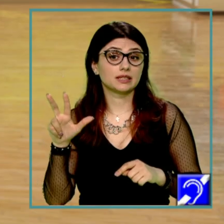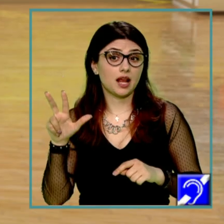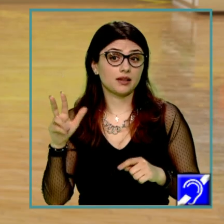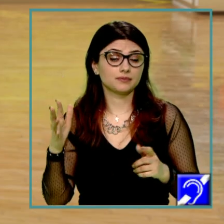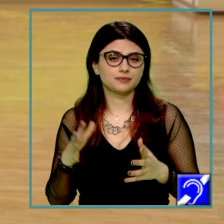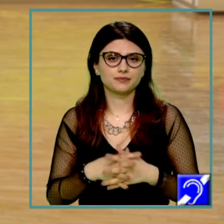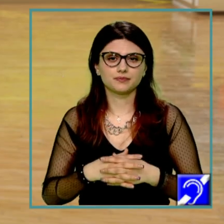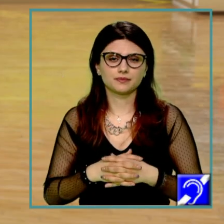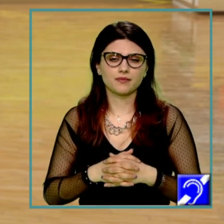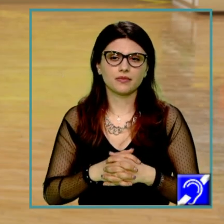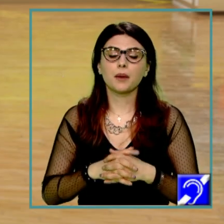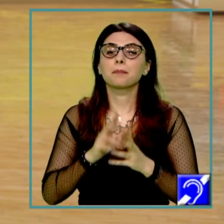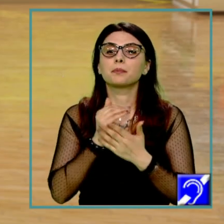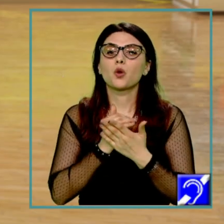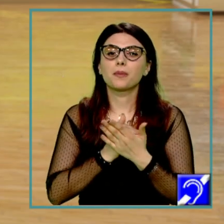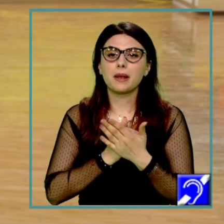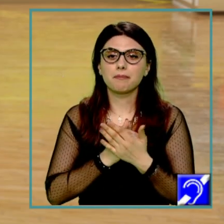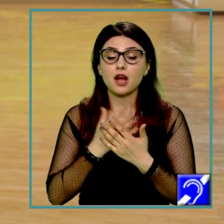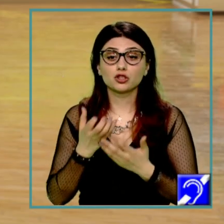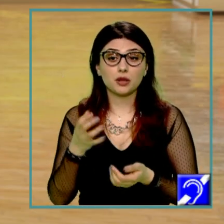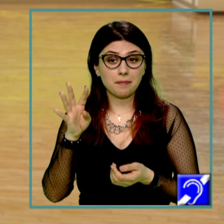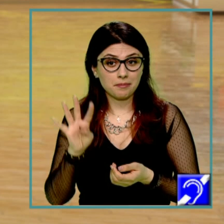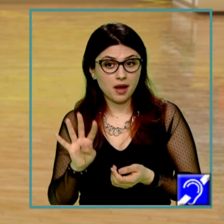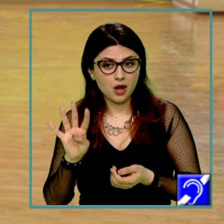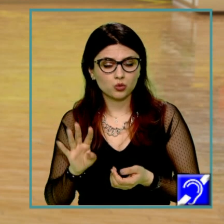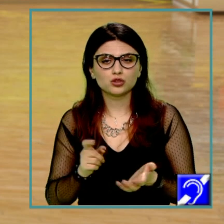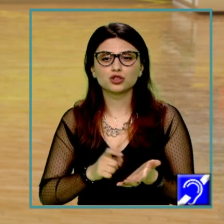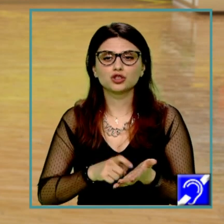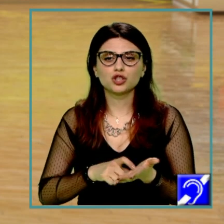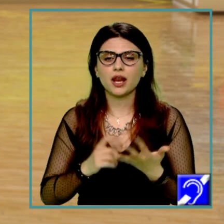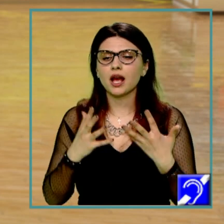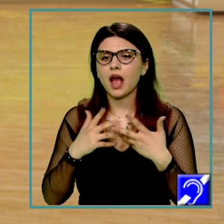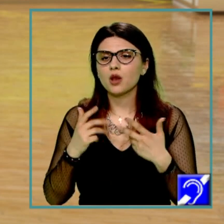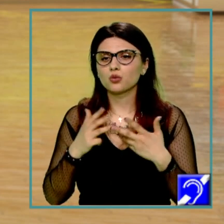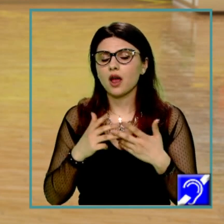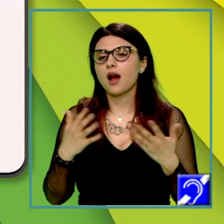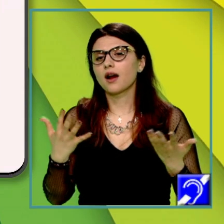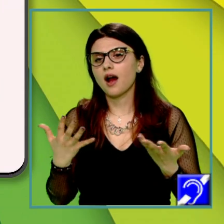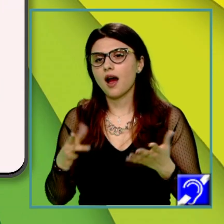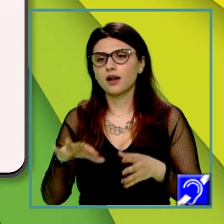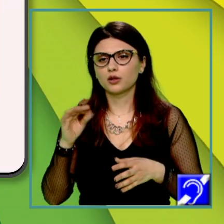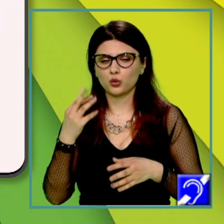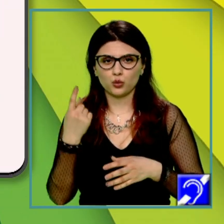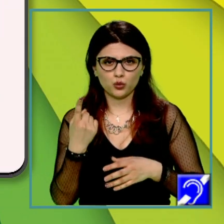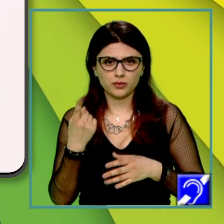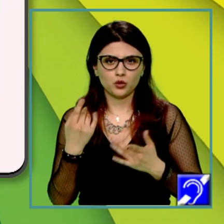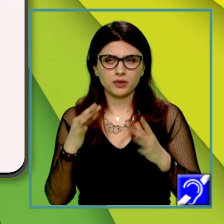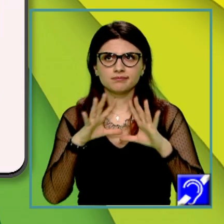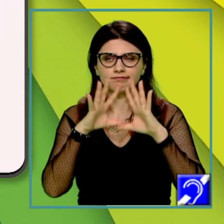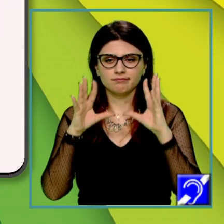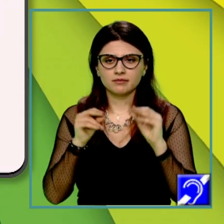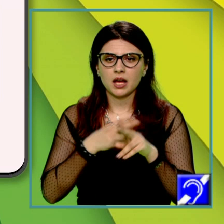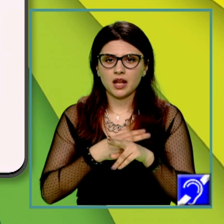la problema 4 PSI recalculare a probabilității ca alegând un număr din mulțimea numerelor naturale